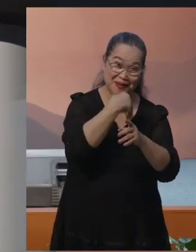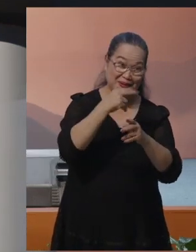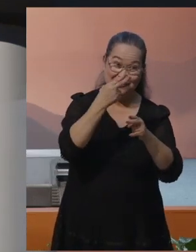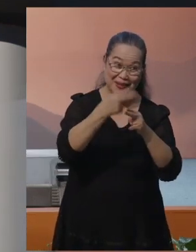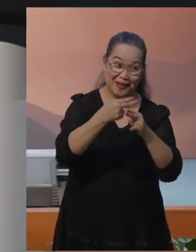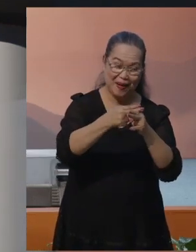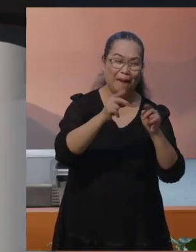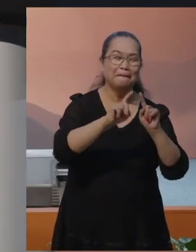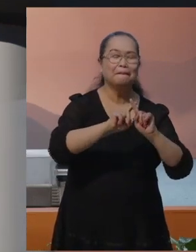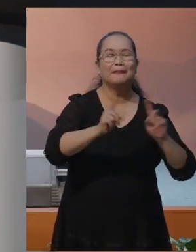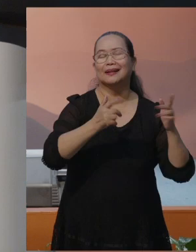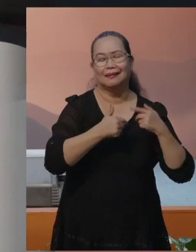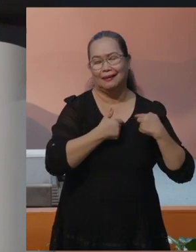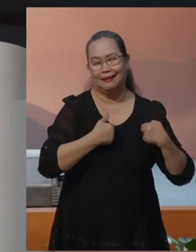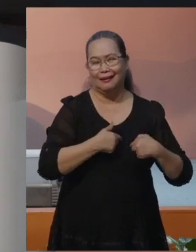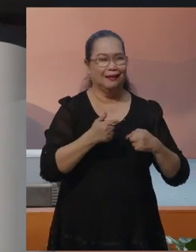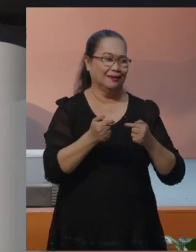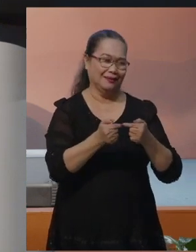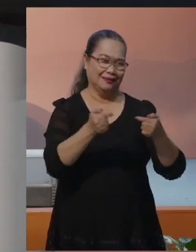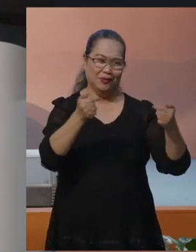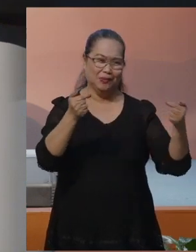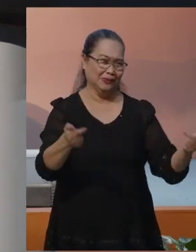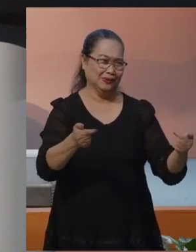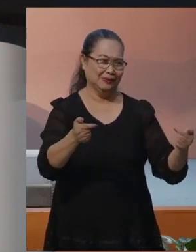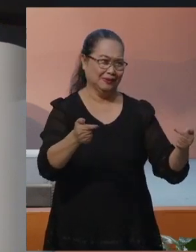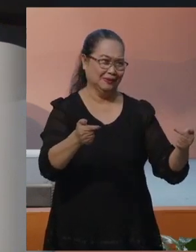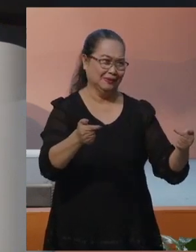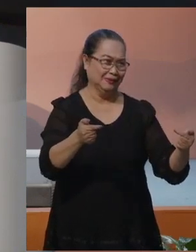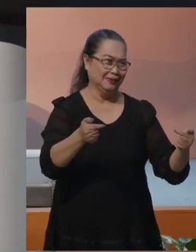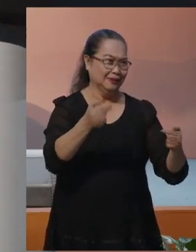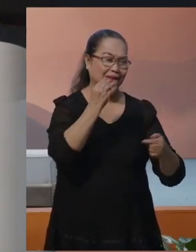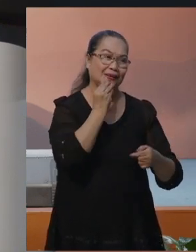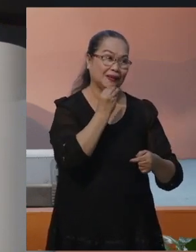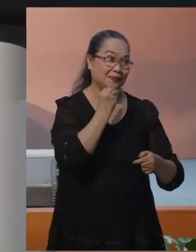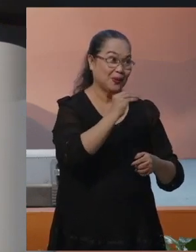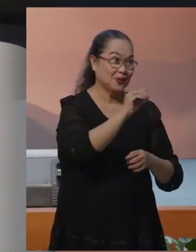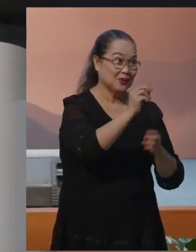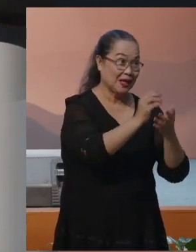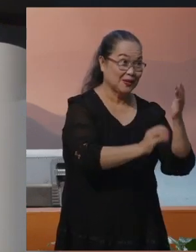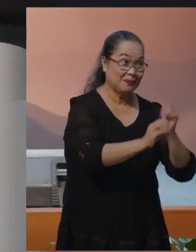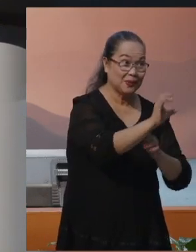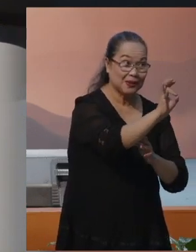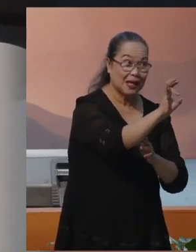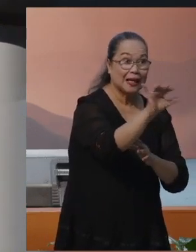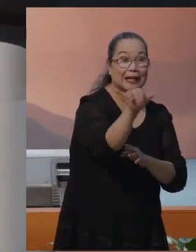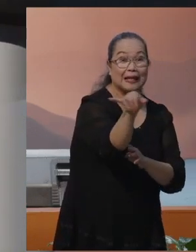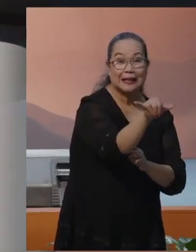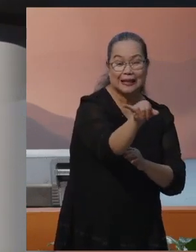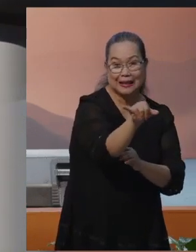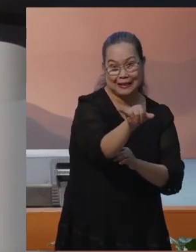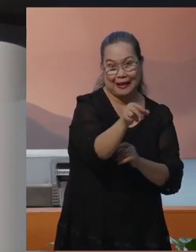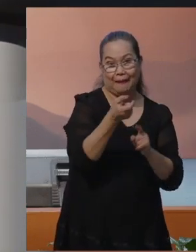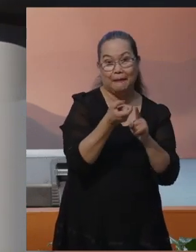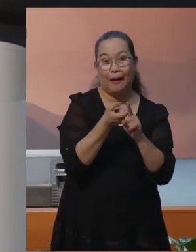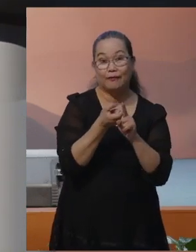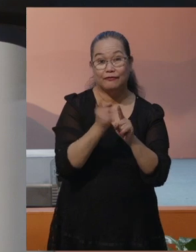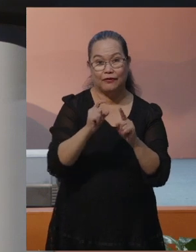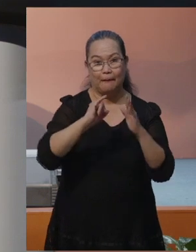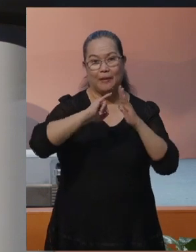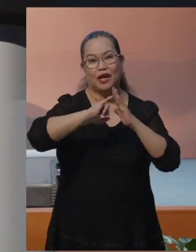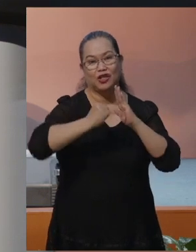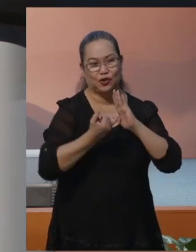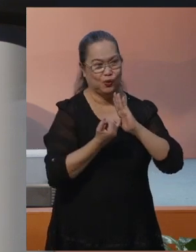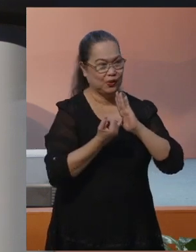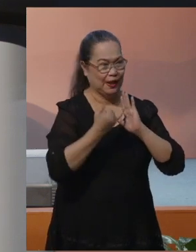Genesis 14 at sa Hebrews 7. Pareho silang taga